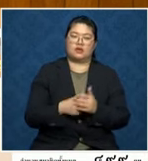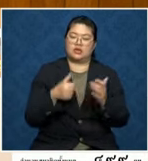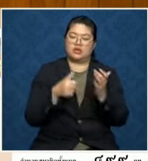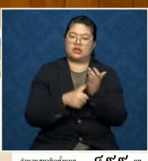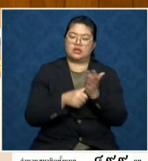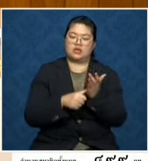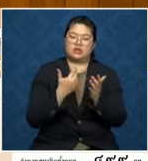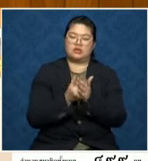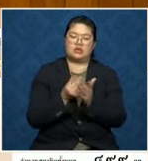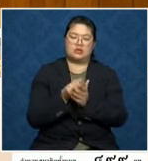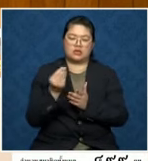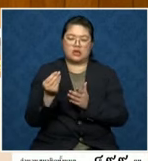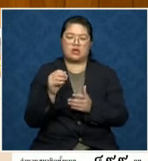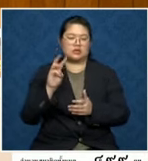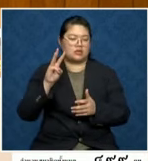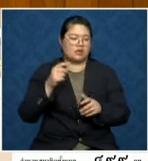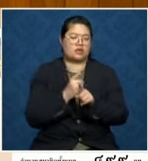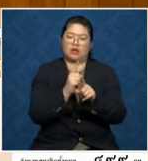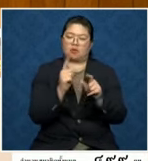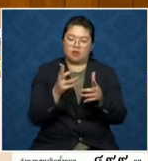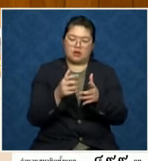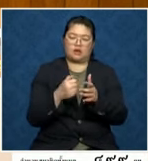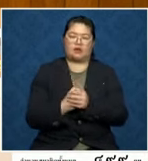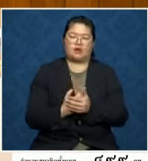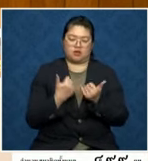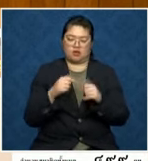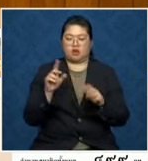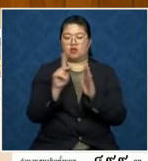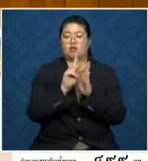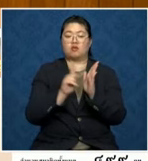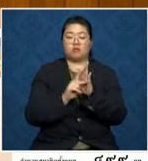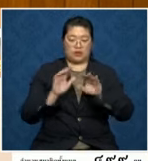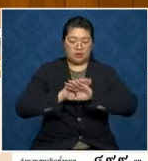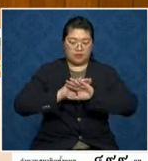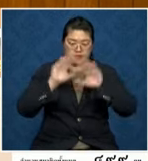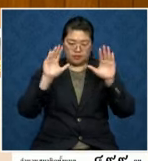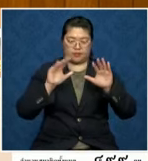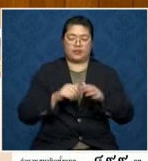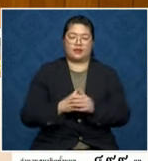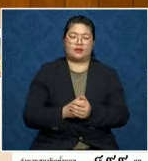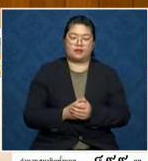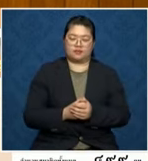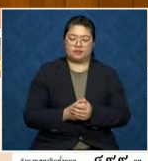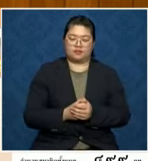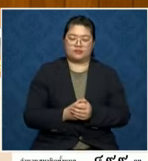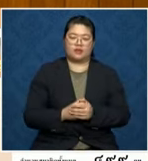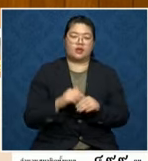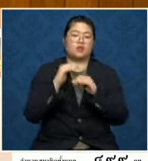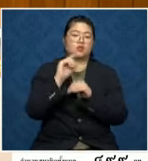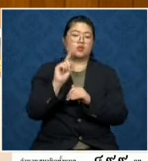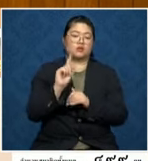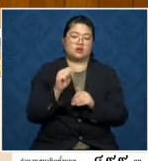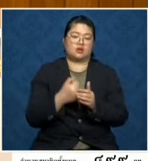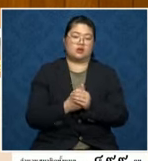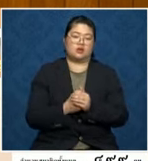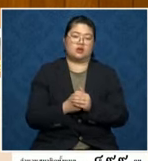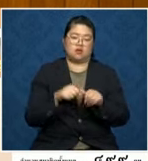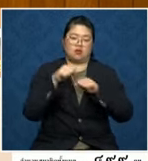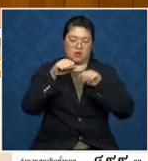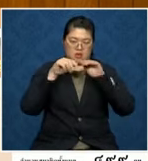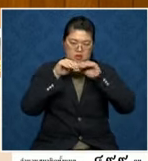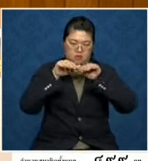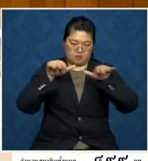นี้ตามสัญญามิได้จึงควรยกเลิกกฎหมายดังกล่าวโดยกำหนดให้มีผลใช้บังคับ